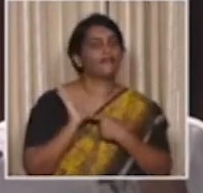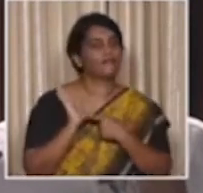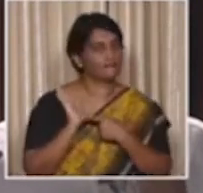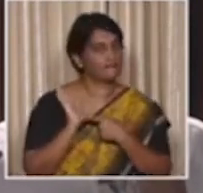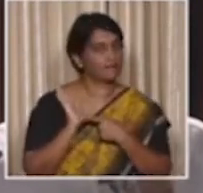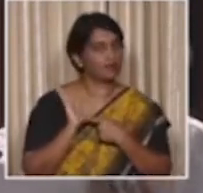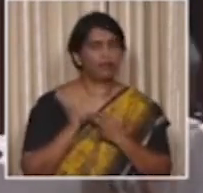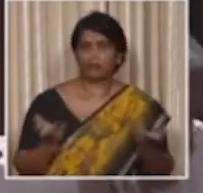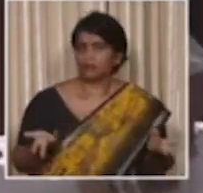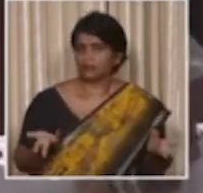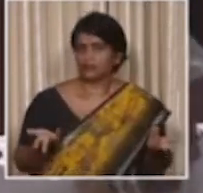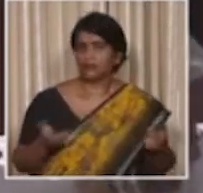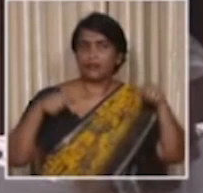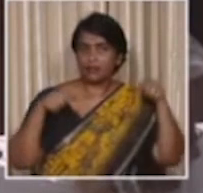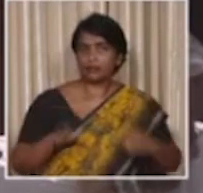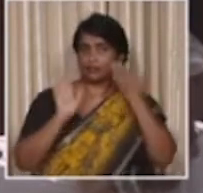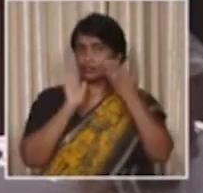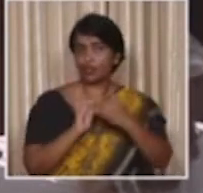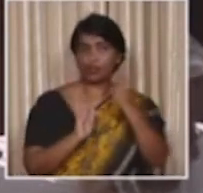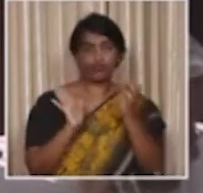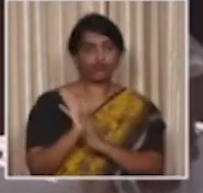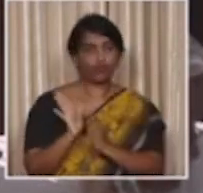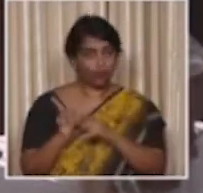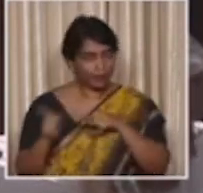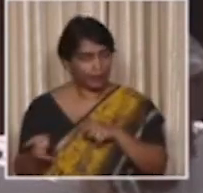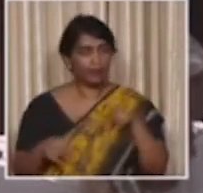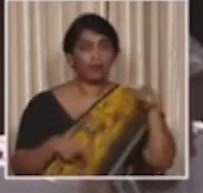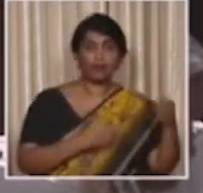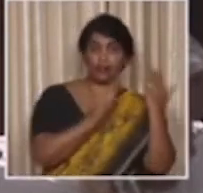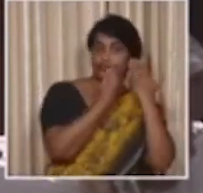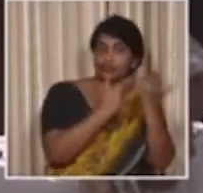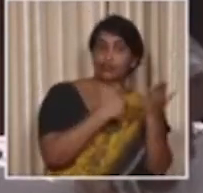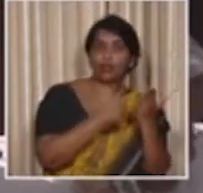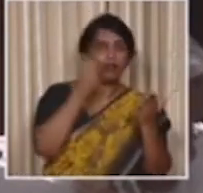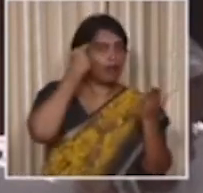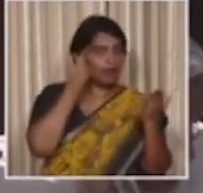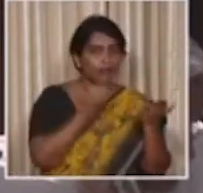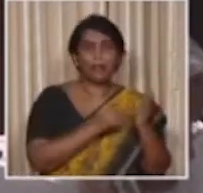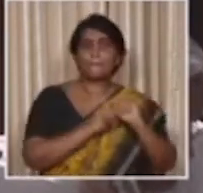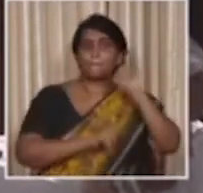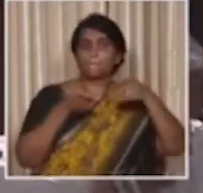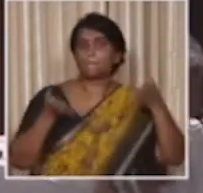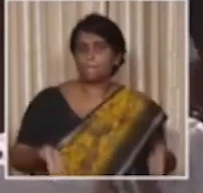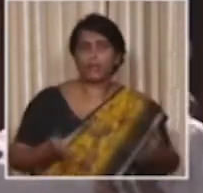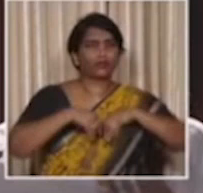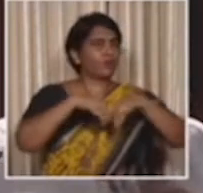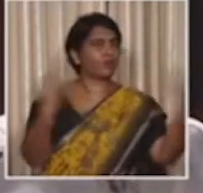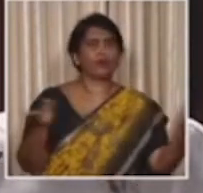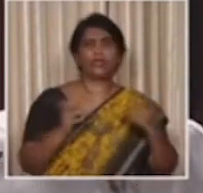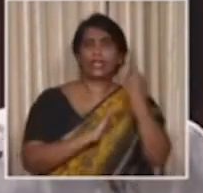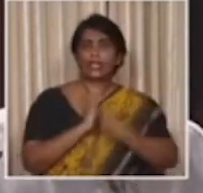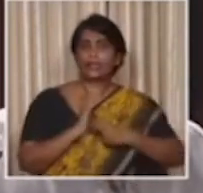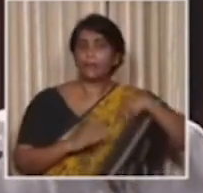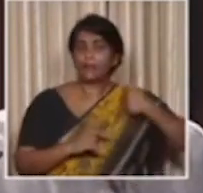දීලා තියෙන්නේ. දැන් ඒක මේ ඉදිරිපත් කරපු මුදල් කමිටු වාර්තාවේවත් මේ ඉදිරිපත් කරපු යෝජනාවේවත් මේ පාර්ලිමේන්තුවේවත් කොහෙවත් නැහැ